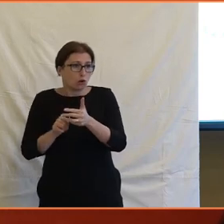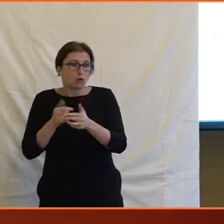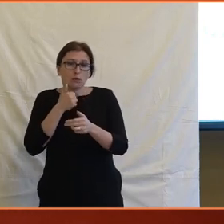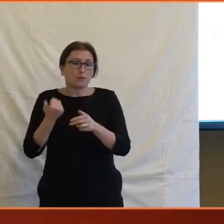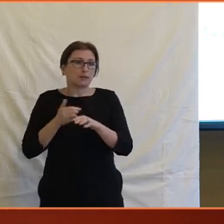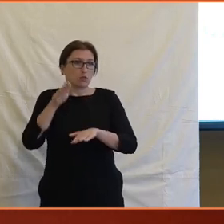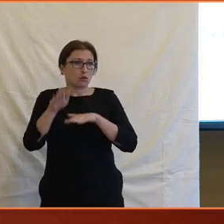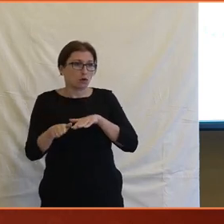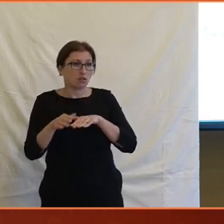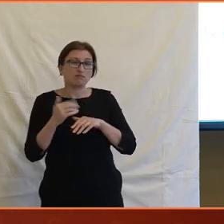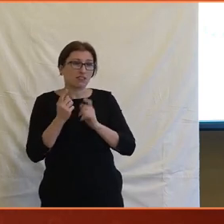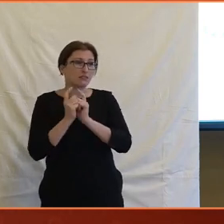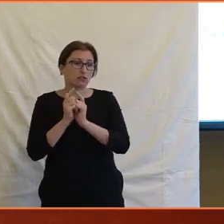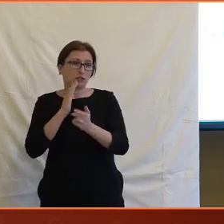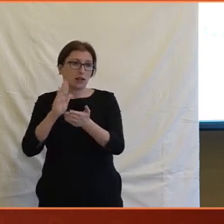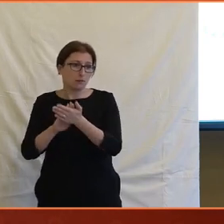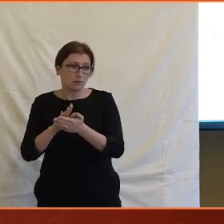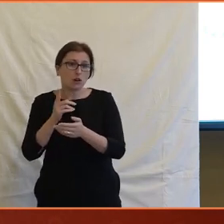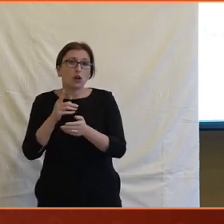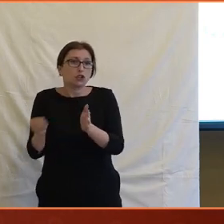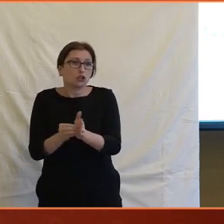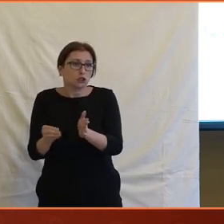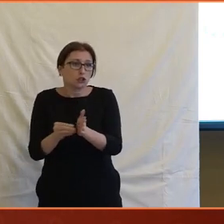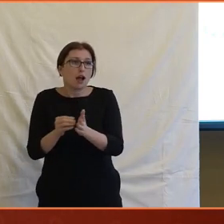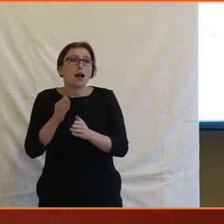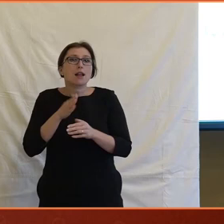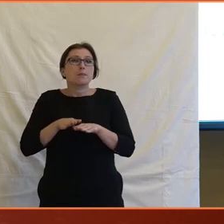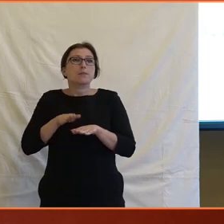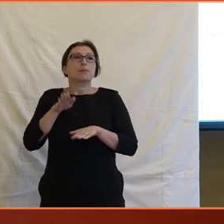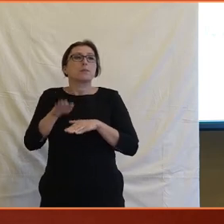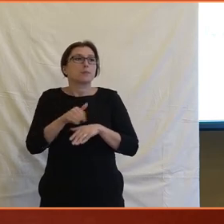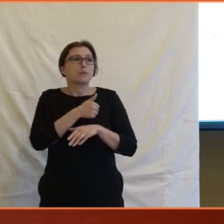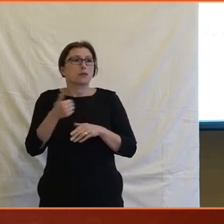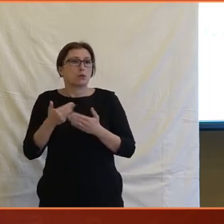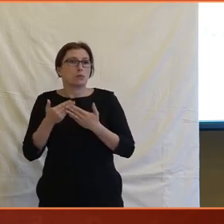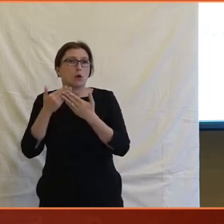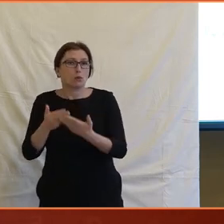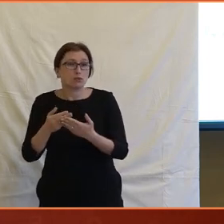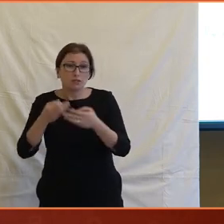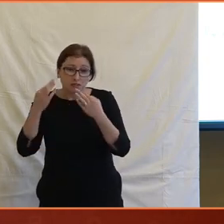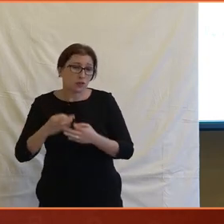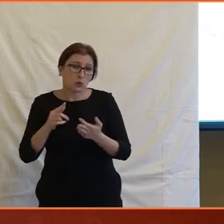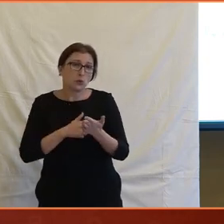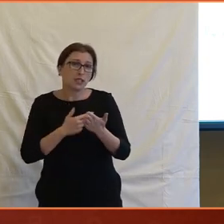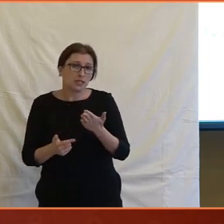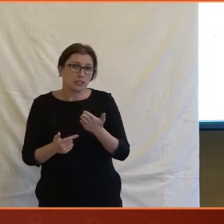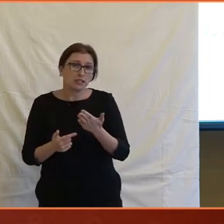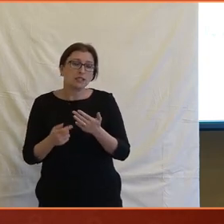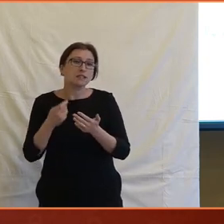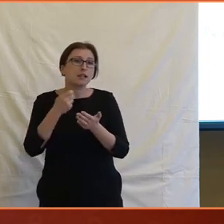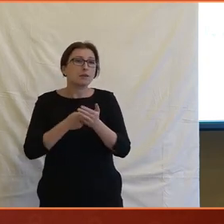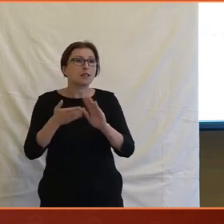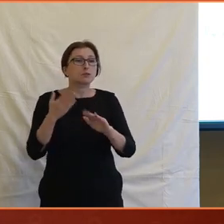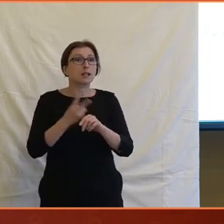první krok. Ano, nevyřeší to ten problém, ale pomůže to jeho odstranění. A ono to není úplně jednoduchý si uvědomit, že třeba